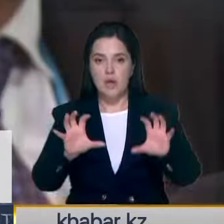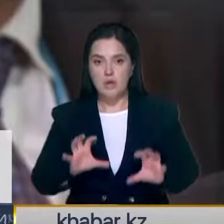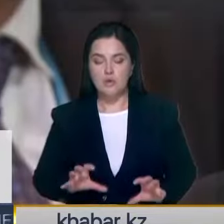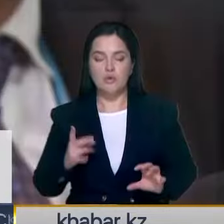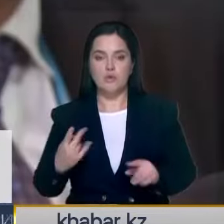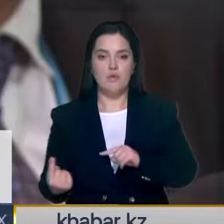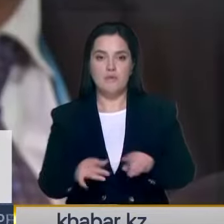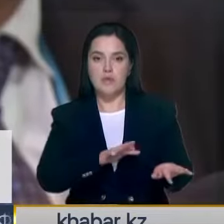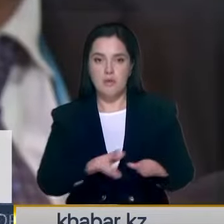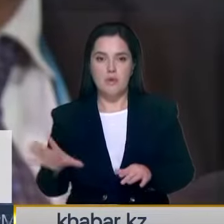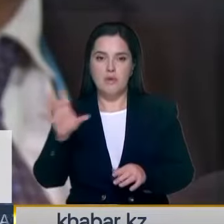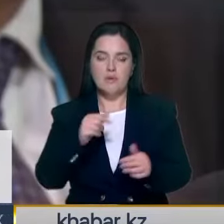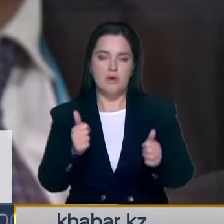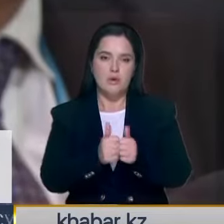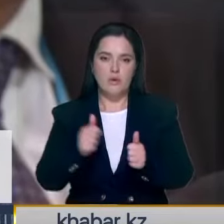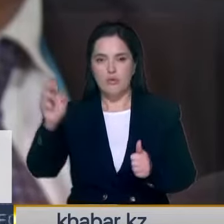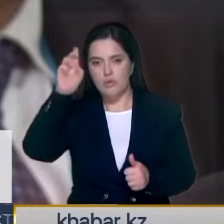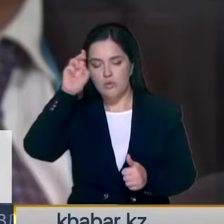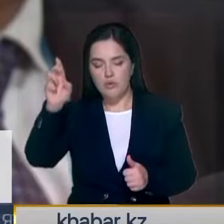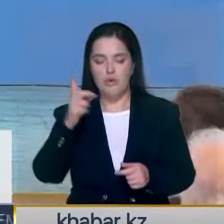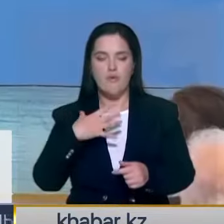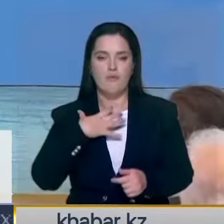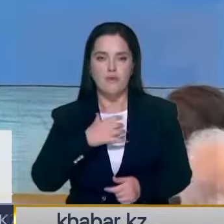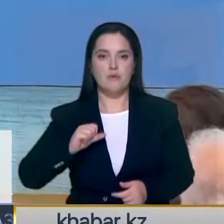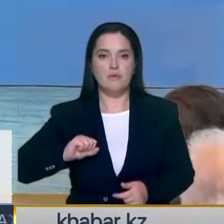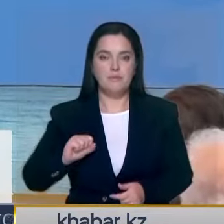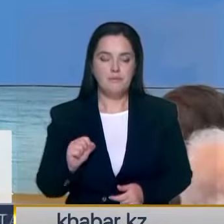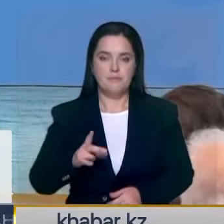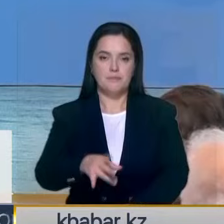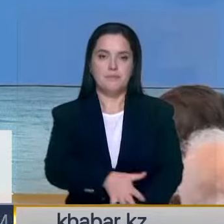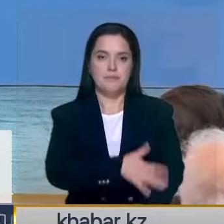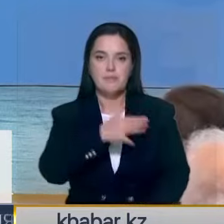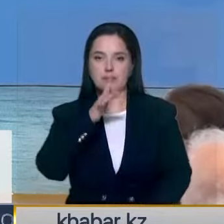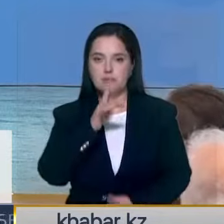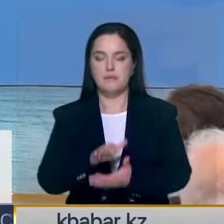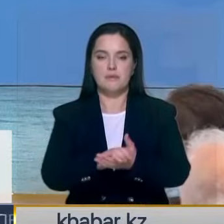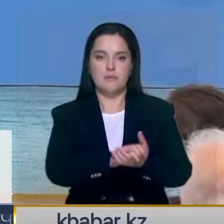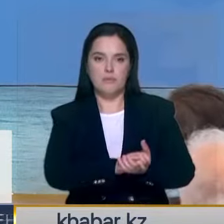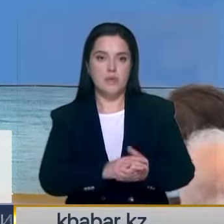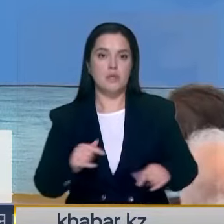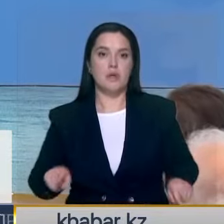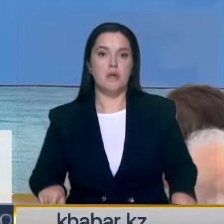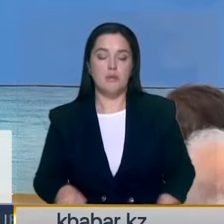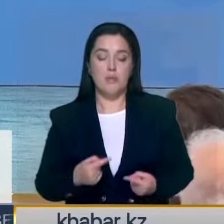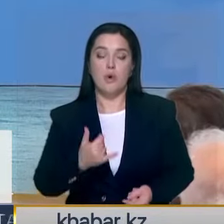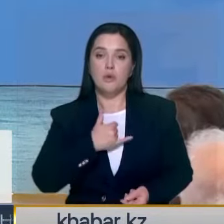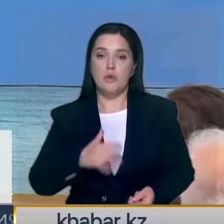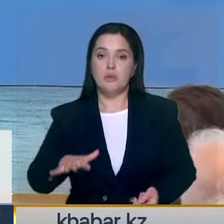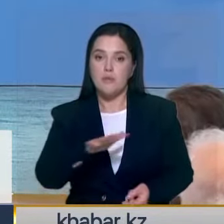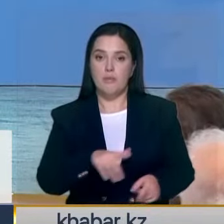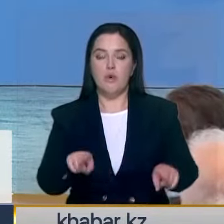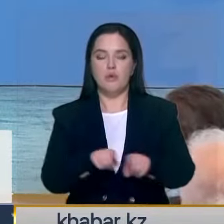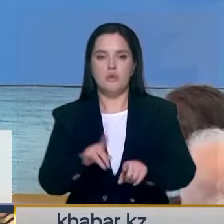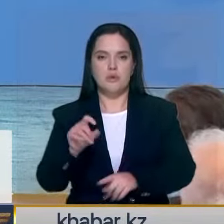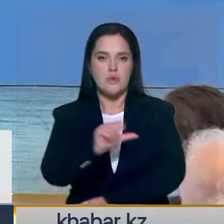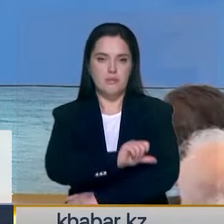ключевыми партнёрами имеет важное значение для укрепления долгосрочного мира и процветания как в нашем регионе так и